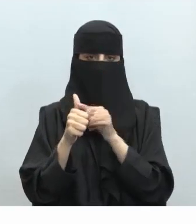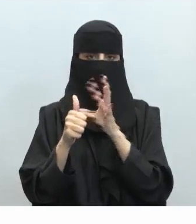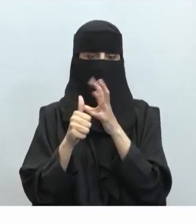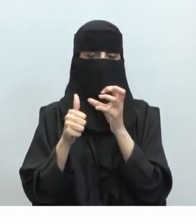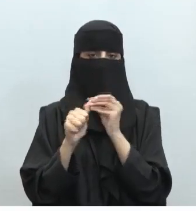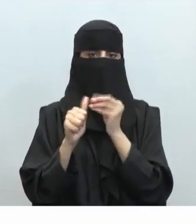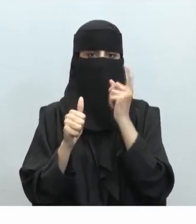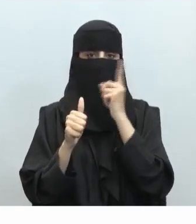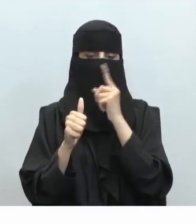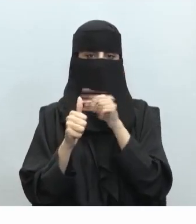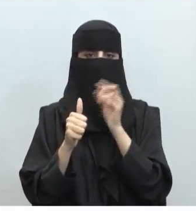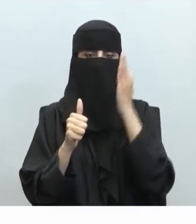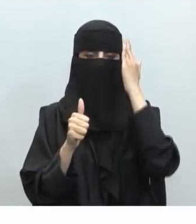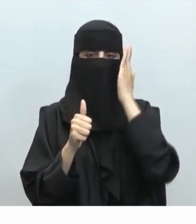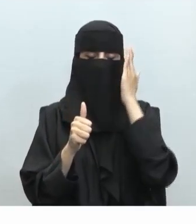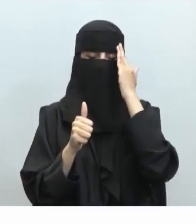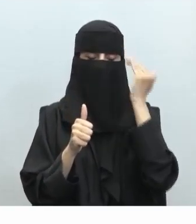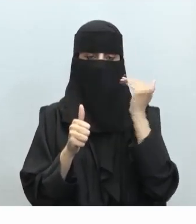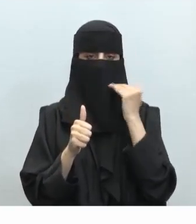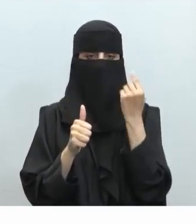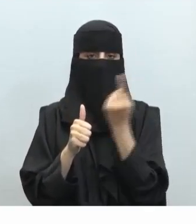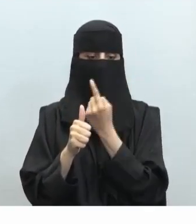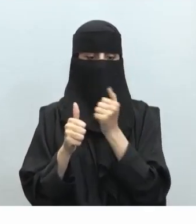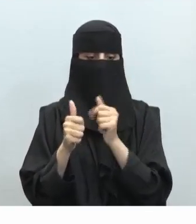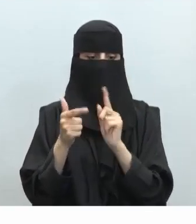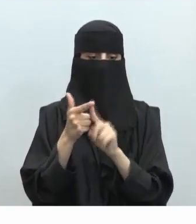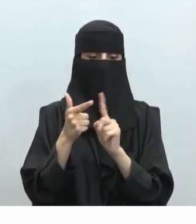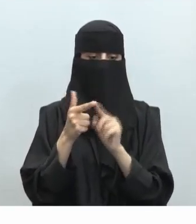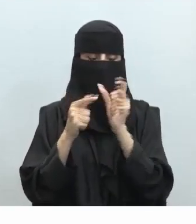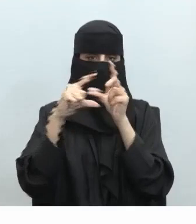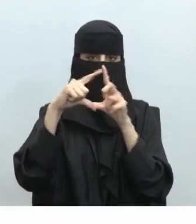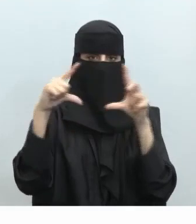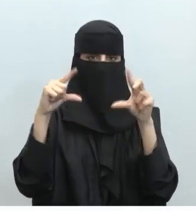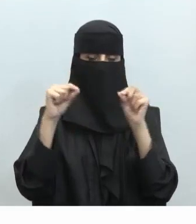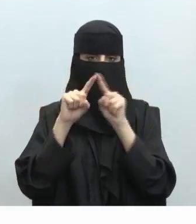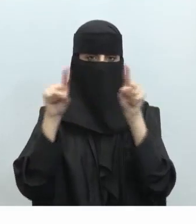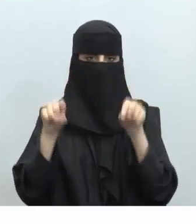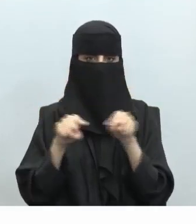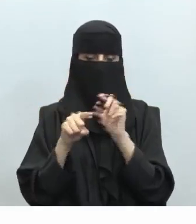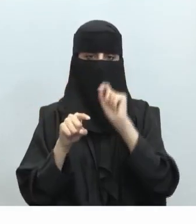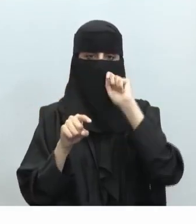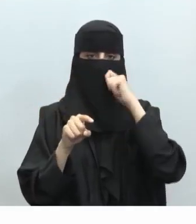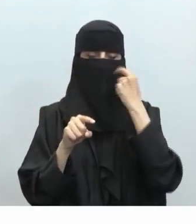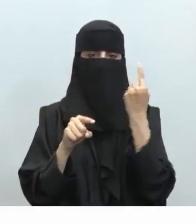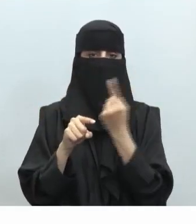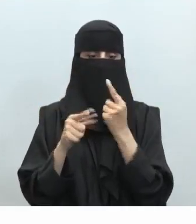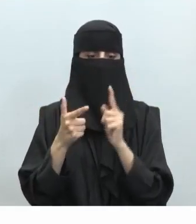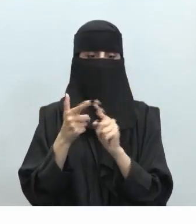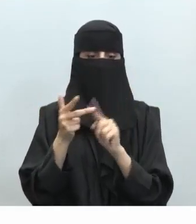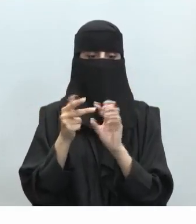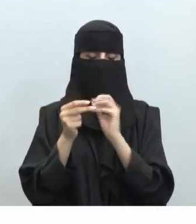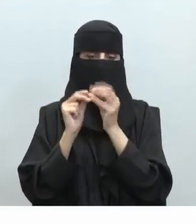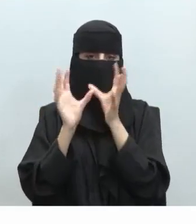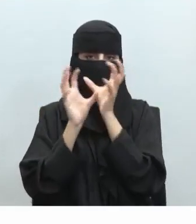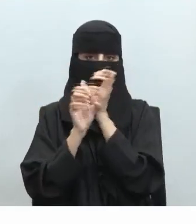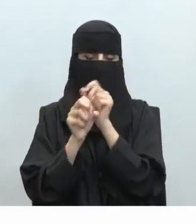فاتح انثى طبيعيه المربع هنا يعبر عن ذكر طبيعي عندما يكون هنا اللون فاتح ولكن عندما يكون هنالك لون سوف